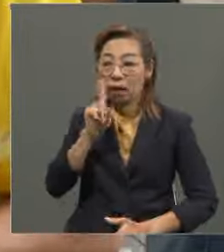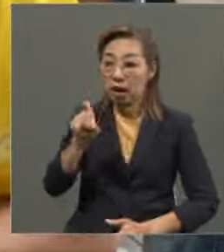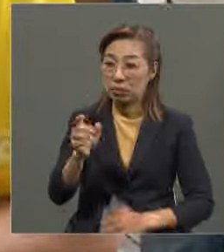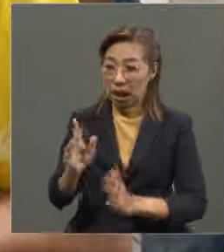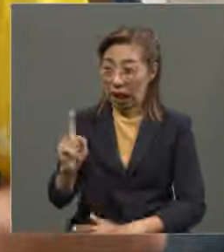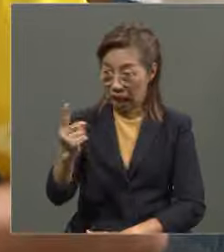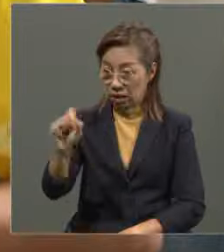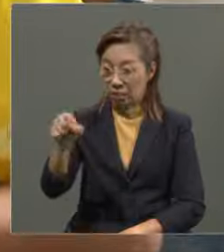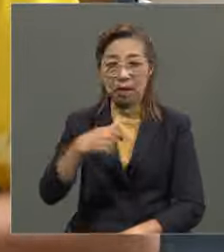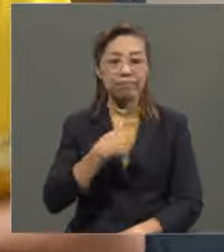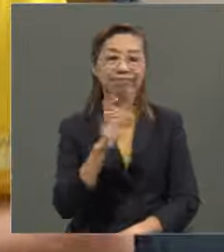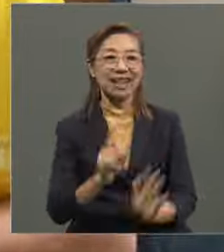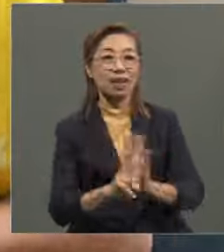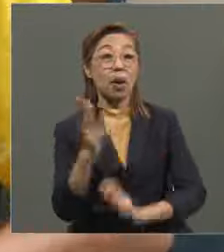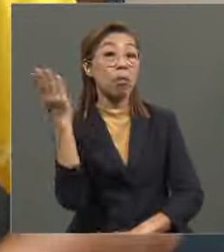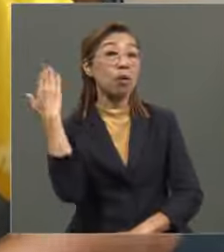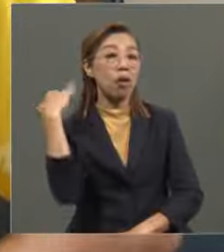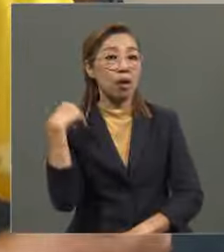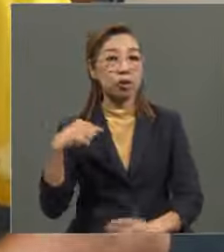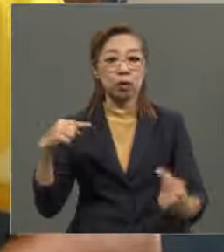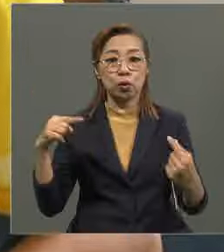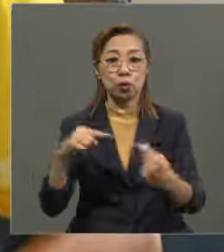ครั้งที่สองแล้วค่ะตอนที่ท่าน